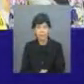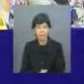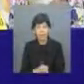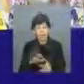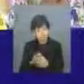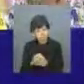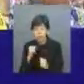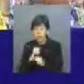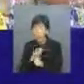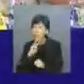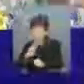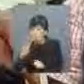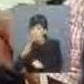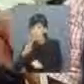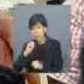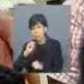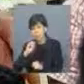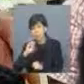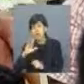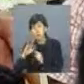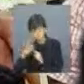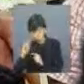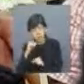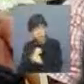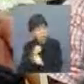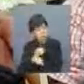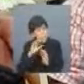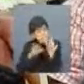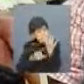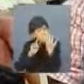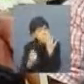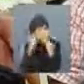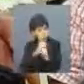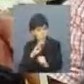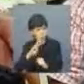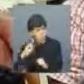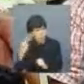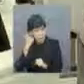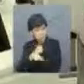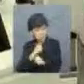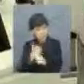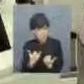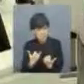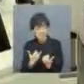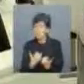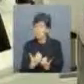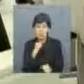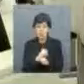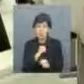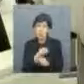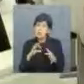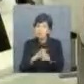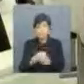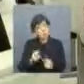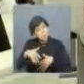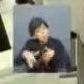ชนออนไลน์ให้ความเห็นว่าสื่อใหม่อาจมีบทบาทสำคัญในการเลือกตั้งครั้งนี้แต่สื่อใหม่หรือสื่อโซเชียลมีเดียไม่สามารถเป็นตัวแทนเสียงส่วนให